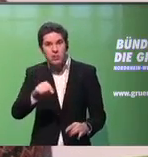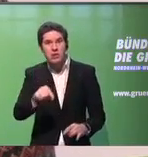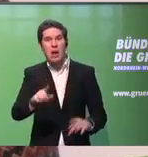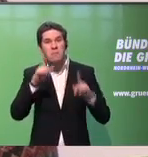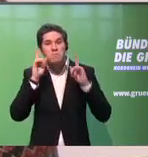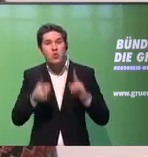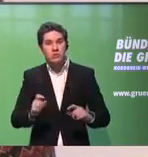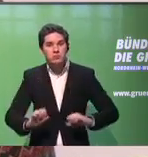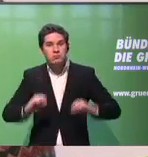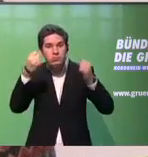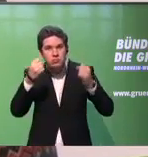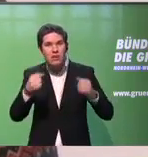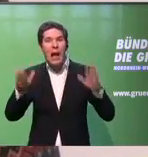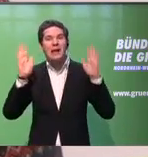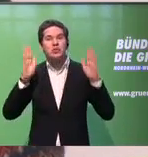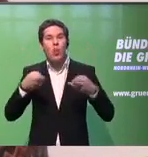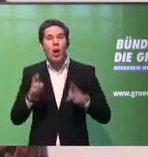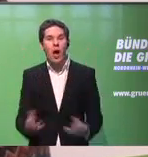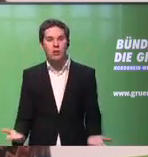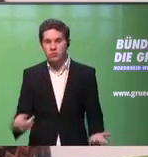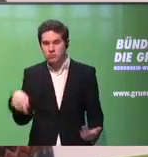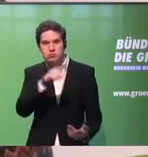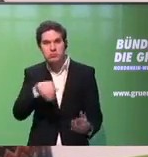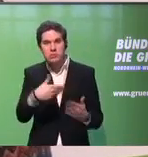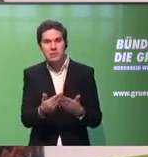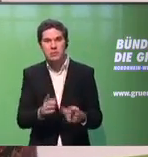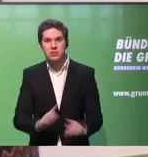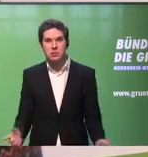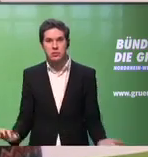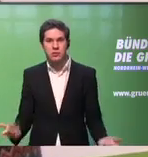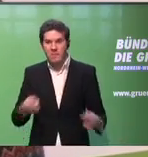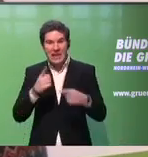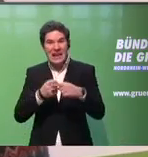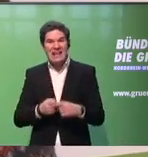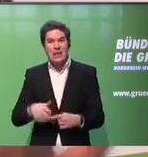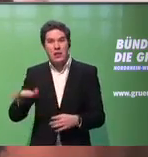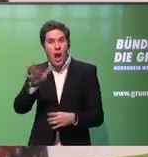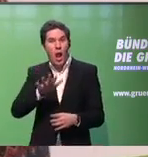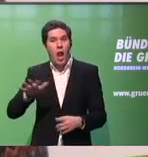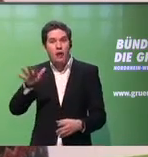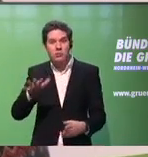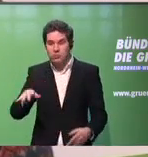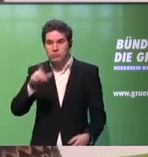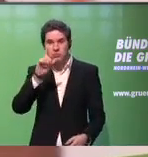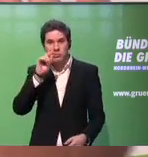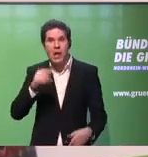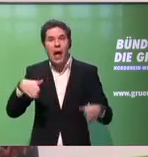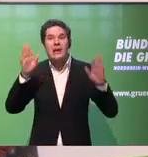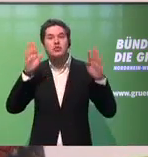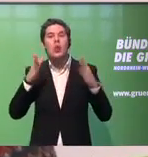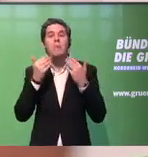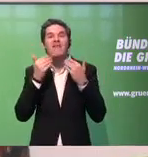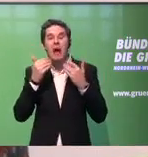Asylrecht implementiert wird. In Griechenland, da ist die Anerkennung von Asylbewerbern im Moment